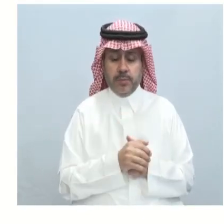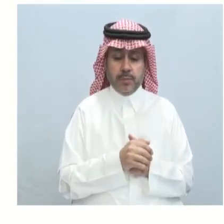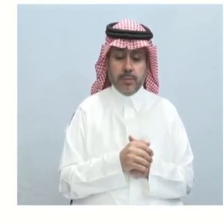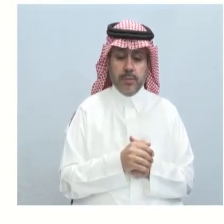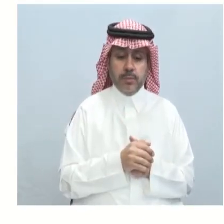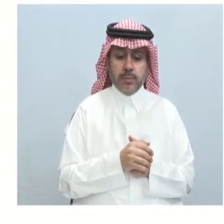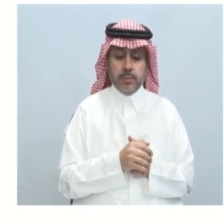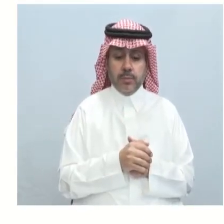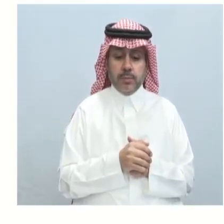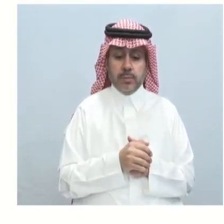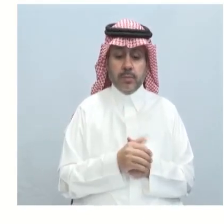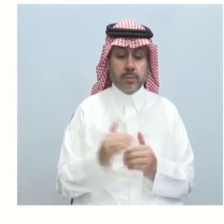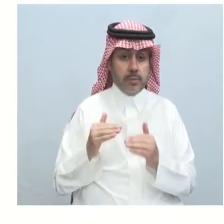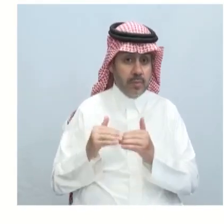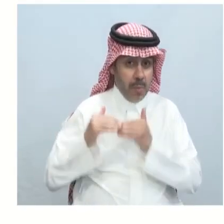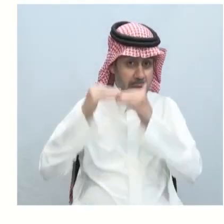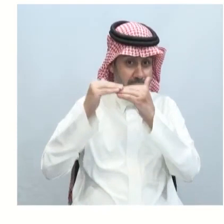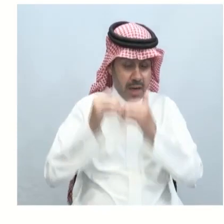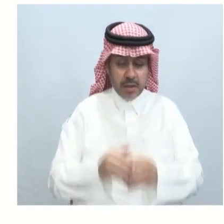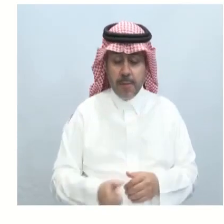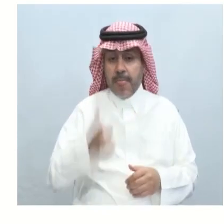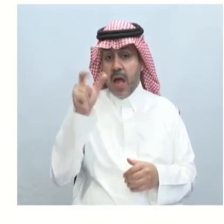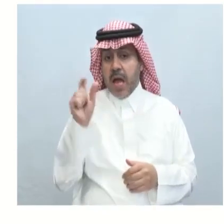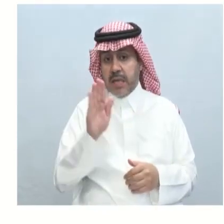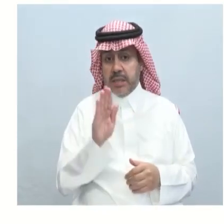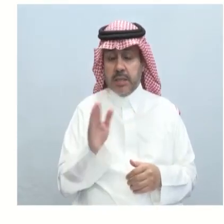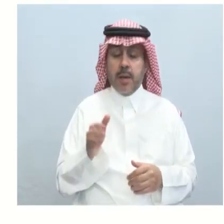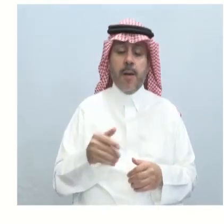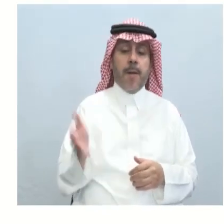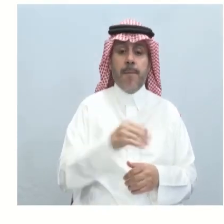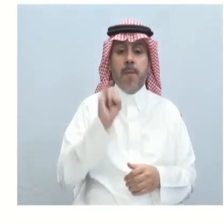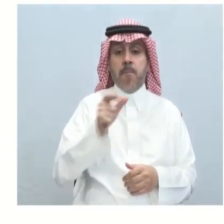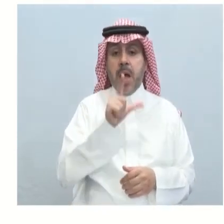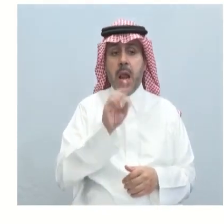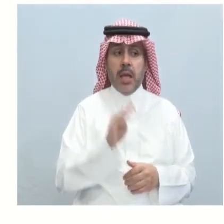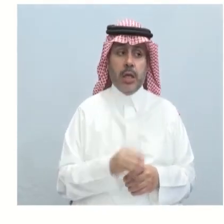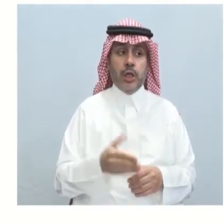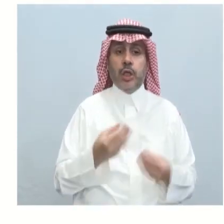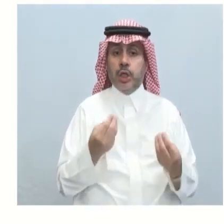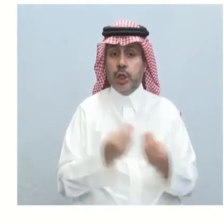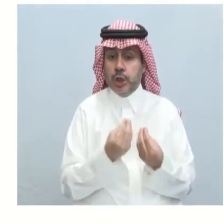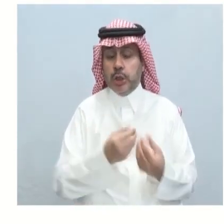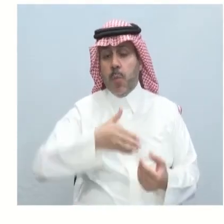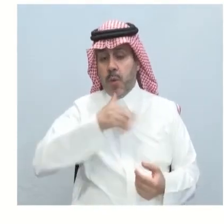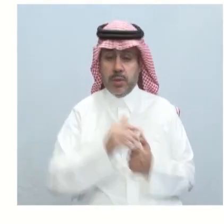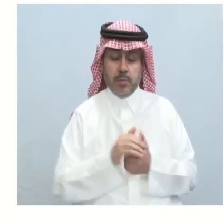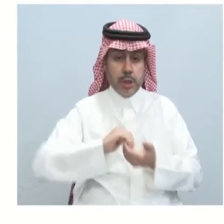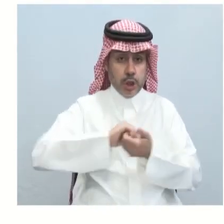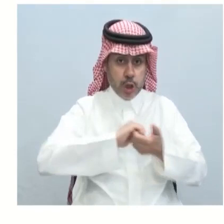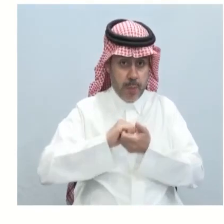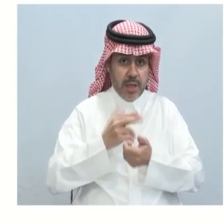الحديث مكانه انس بن مالك عند النبي صلى الله عليه وسلم هذا الصحابي الجليل